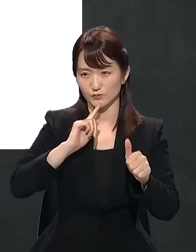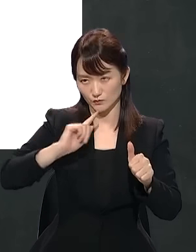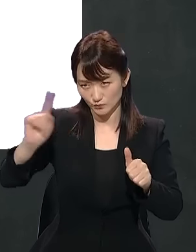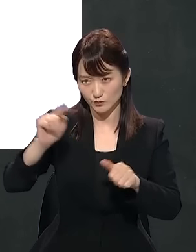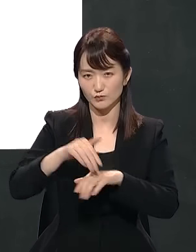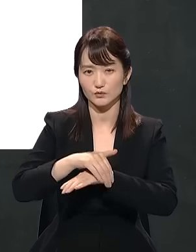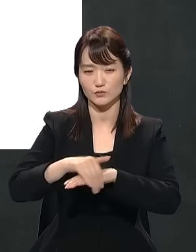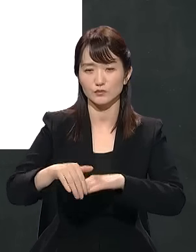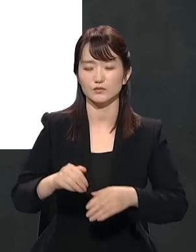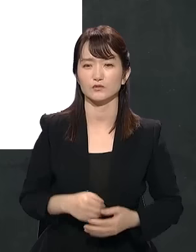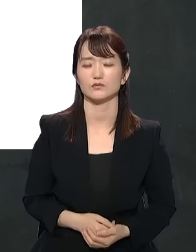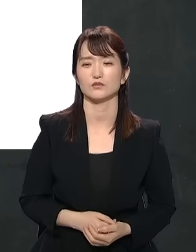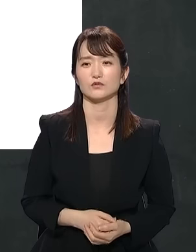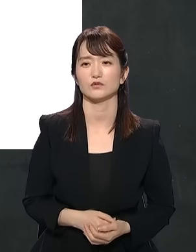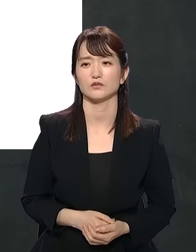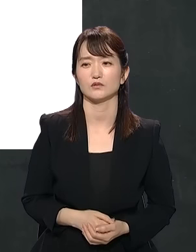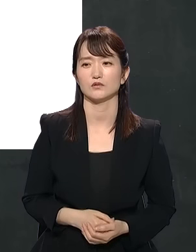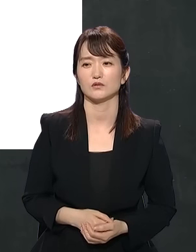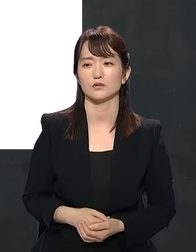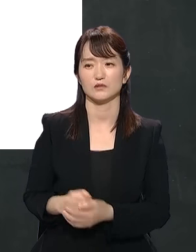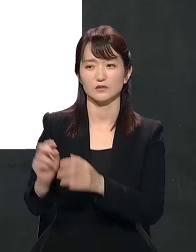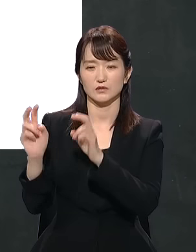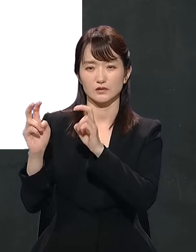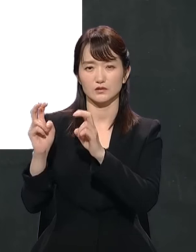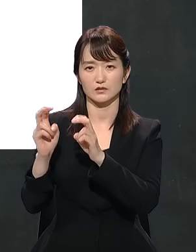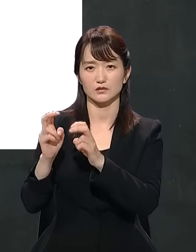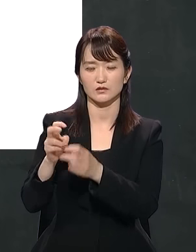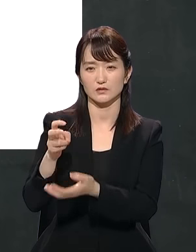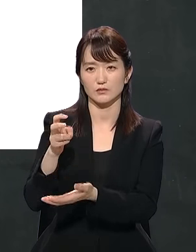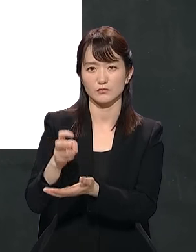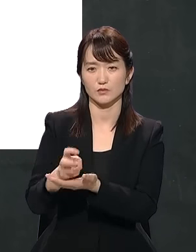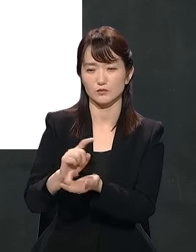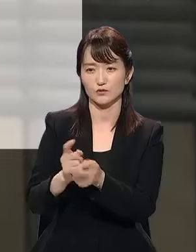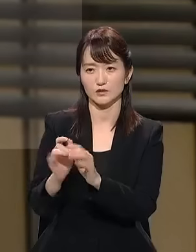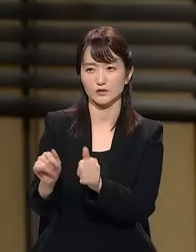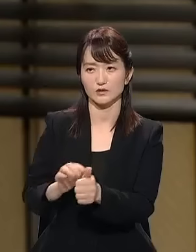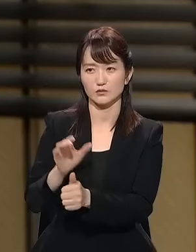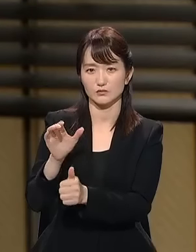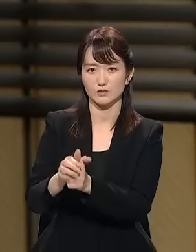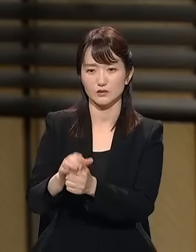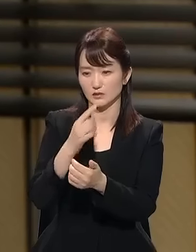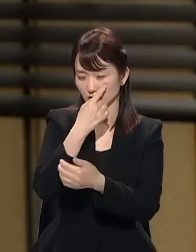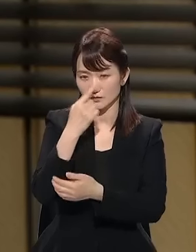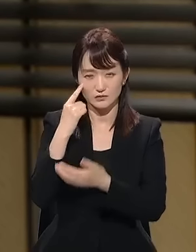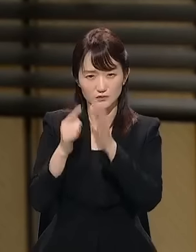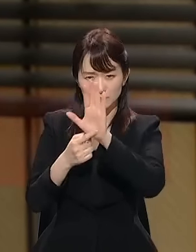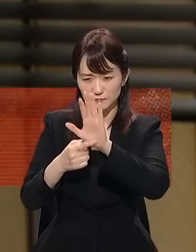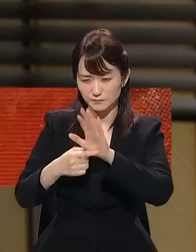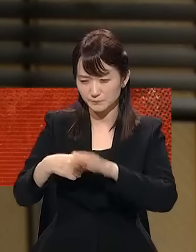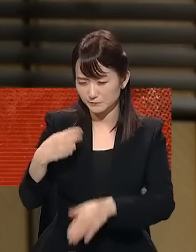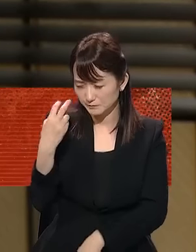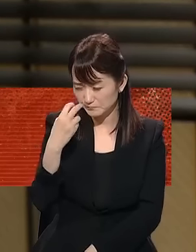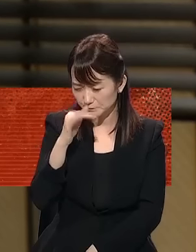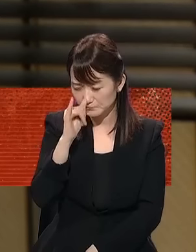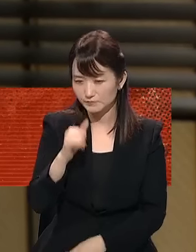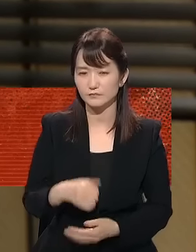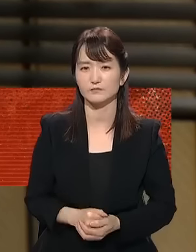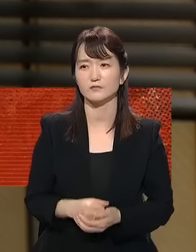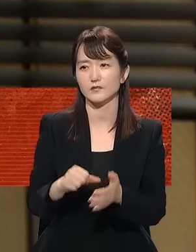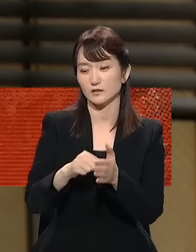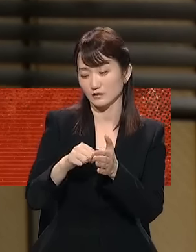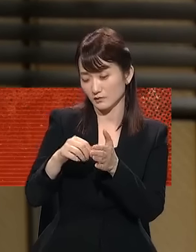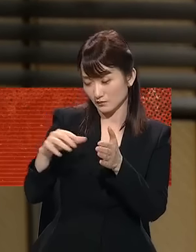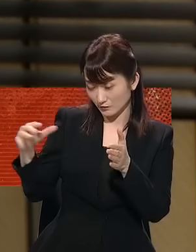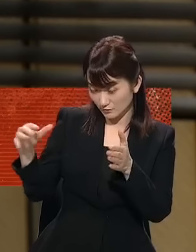했고요 매니지먼트 사에서 이미 법률 대리 선임에서 증거 수집하고 있다라고 하고 이렇게 강경하게 나오는 이유들이 유명인들에